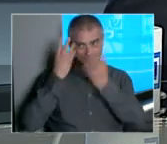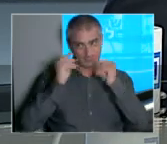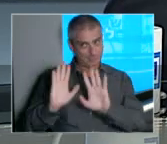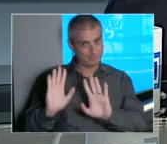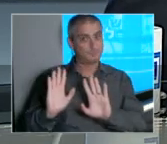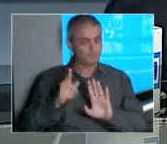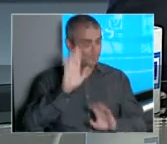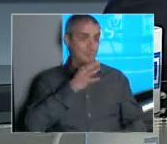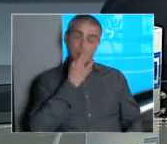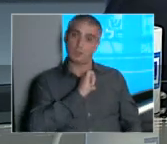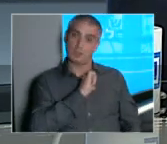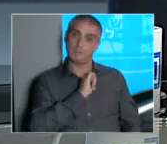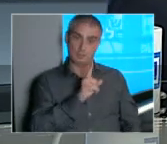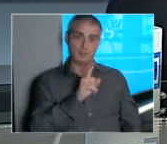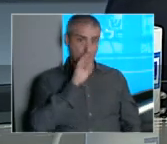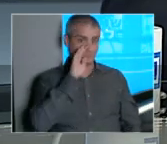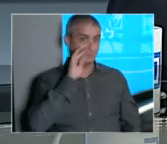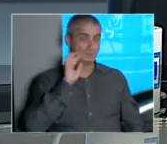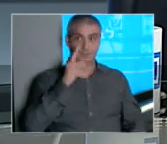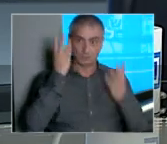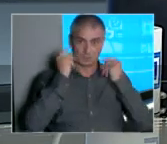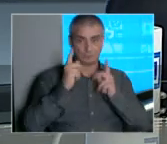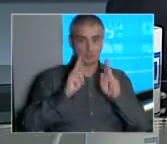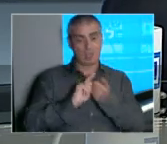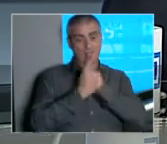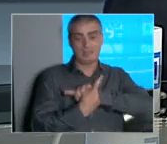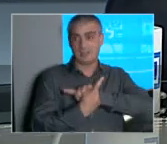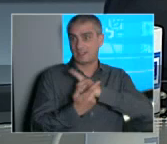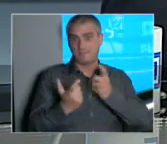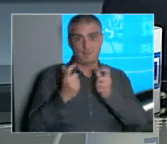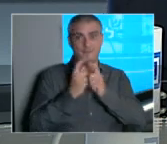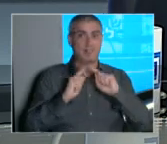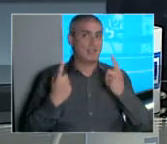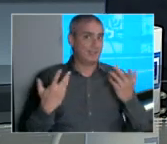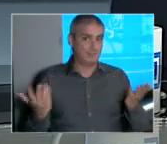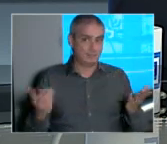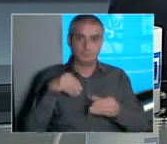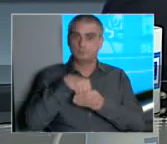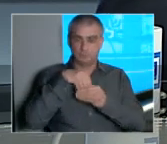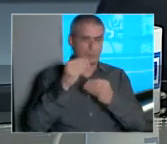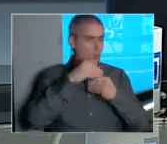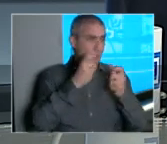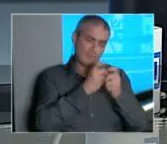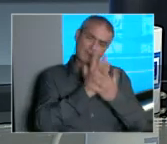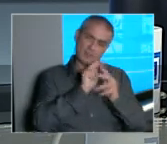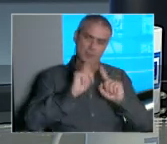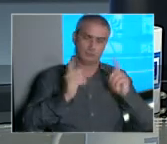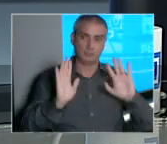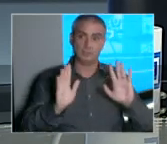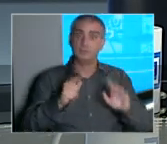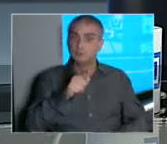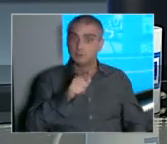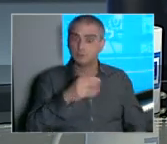החרדים. זה גם שאלה מעניינת, השאלה אם יש לחרדים אלטרנטיבה מפלגתית אחרת. מצביעים לעוד מפלגות, אבל זה נושא אחר. אבל